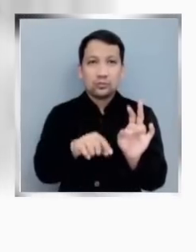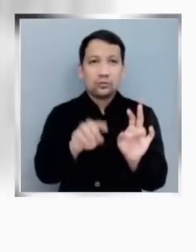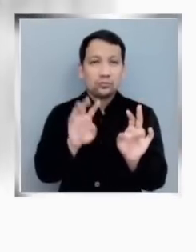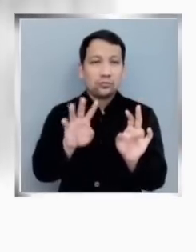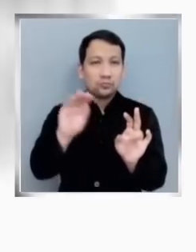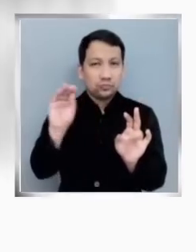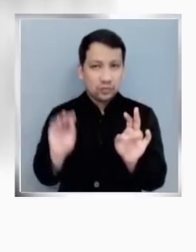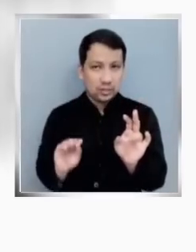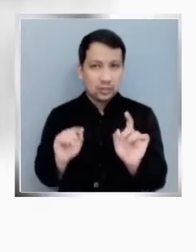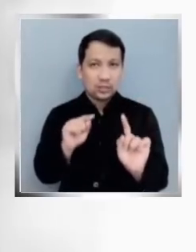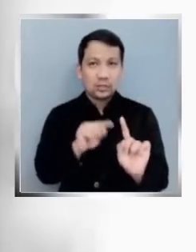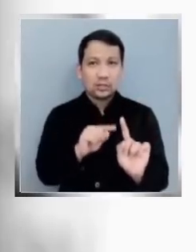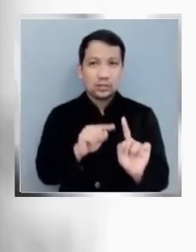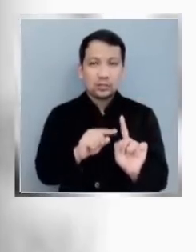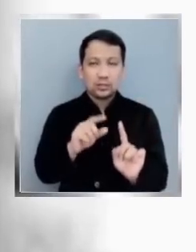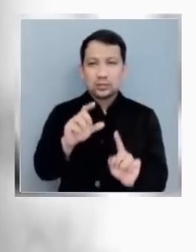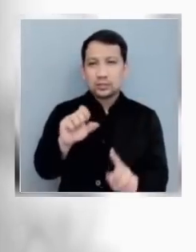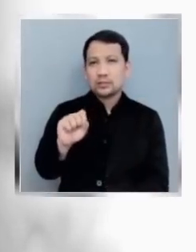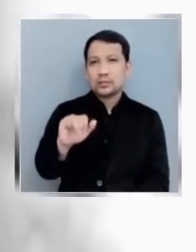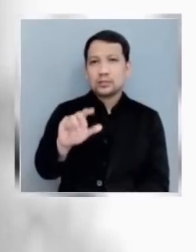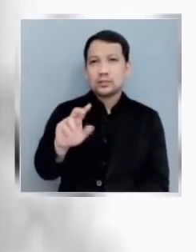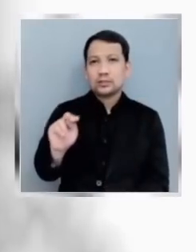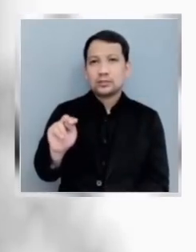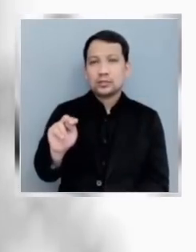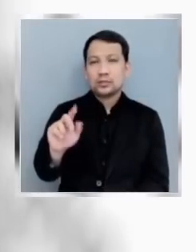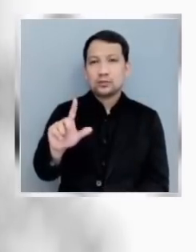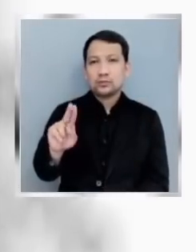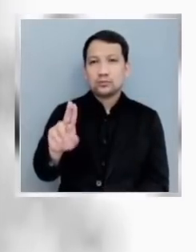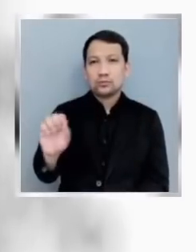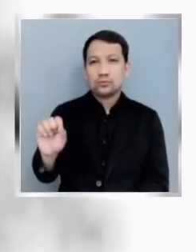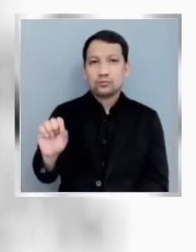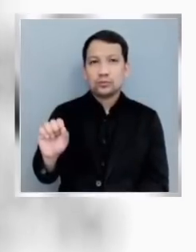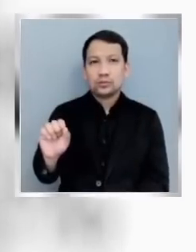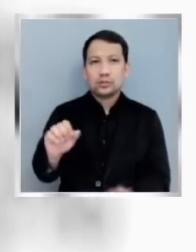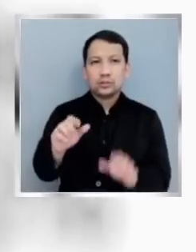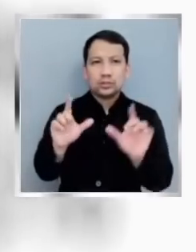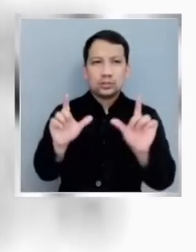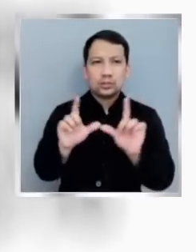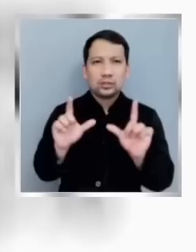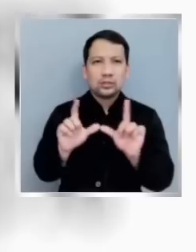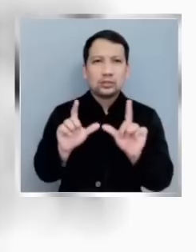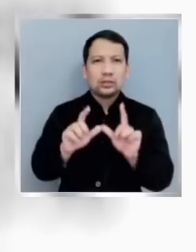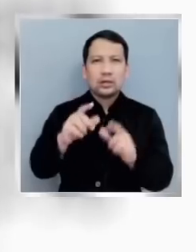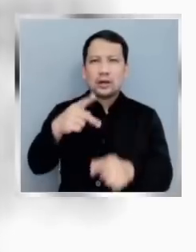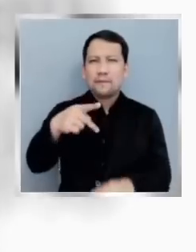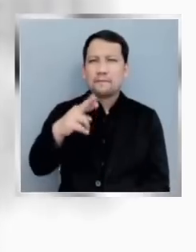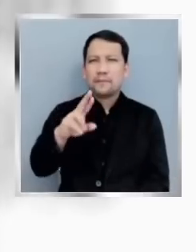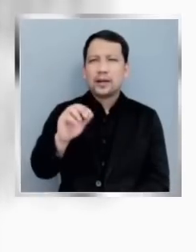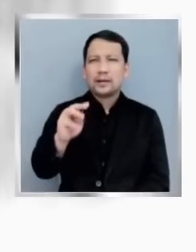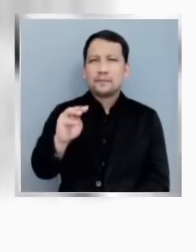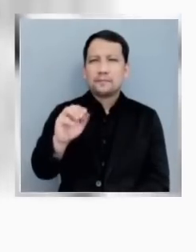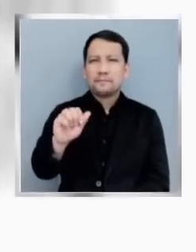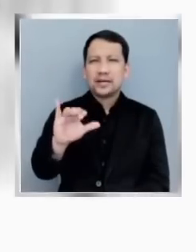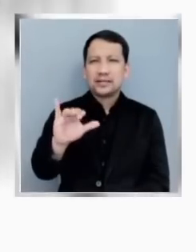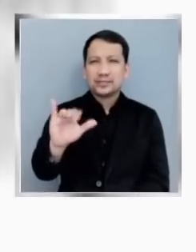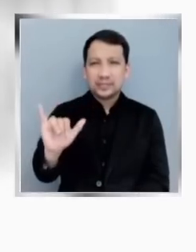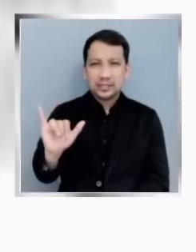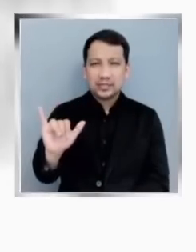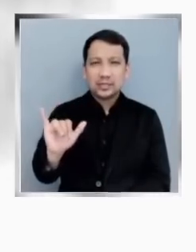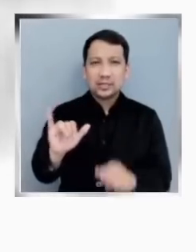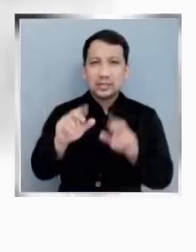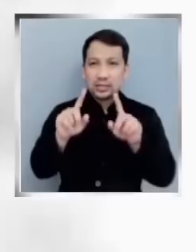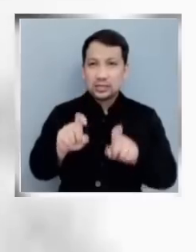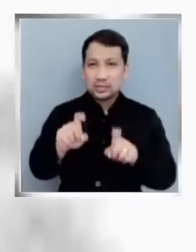97.14% ang St. Louis University. Ginanap ang pharmacist licensure exams noong April 10 hanggang 11 kung saan